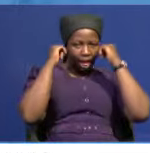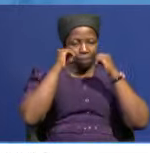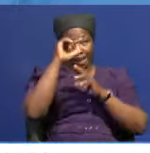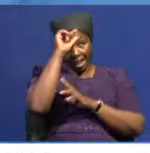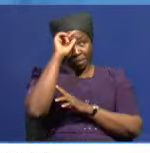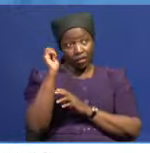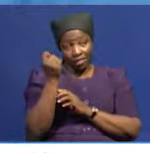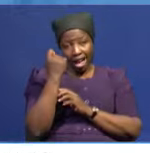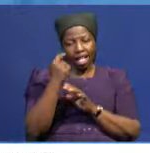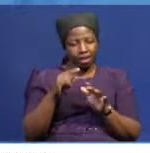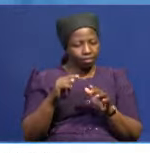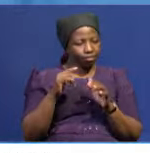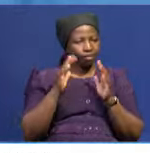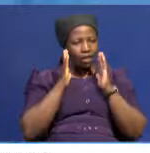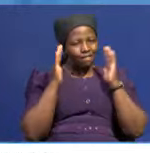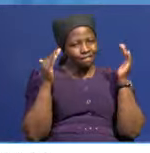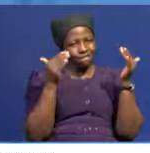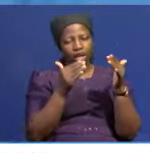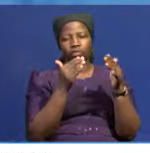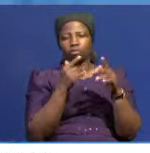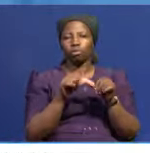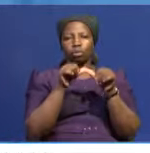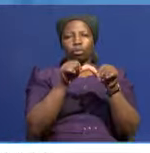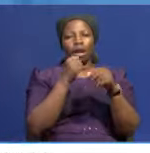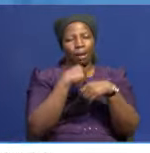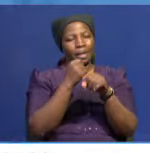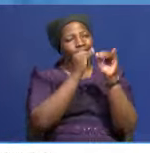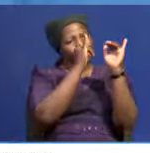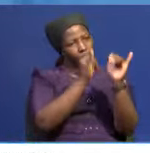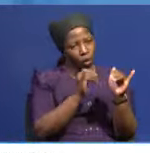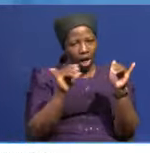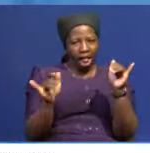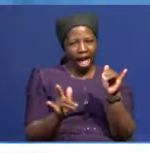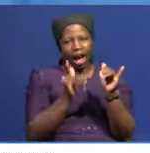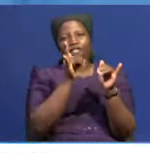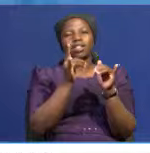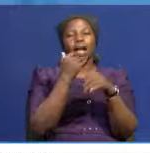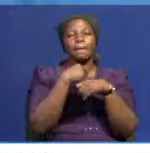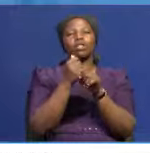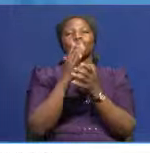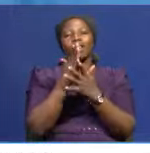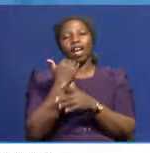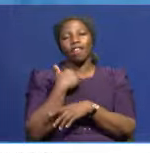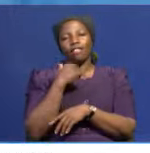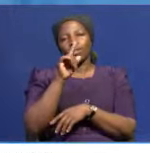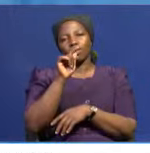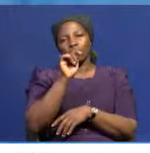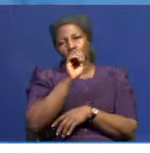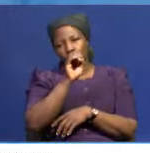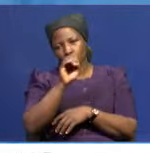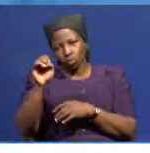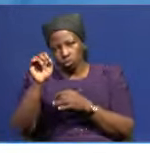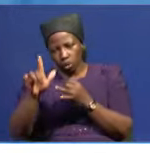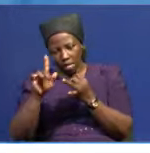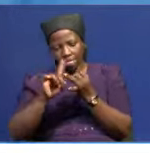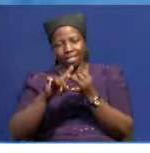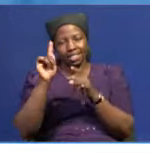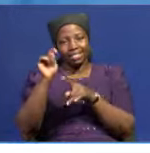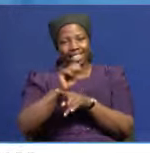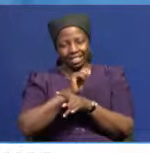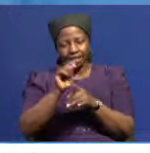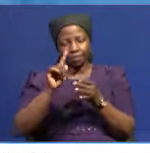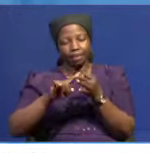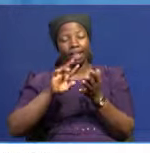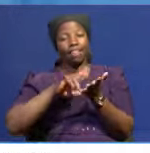the modernization of our air force, ensuring that you have the tools, training and resources needed